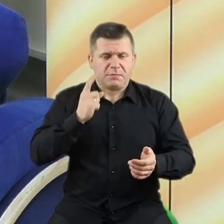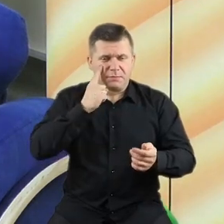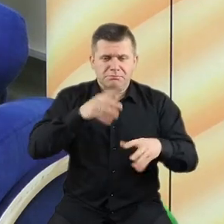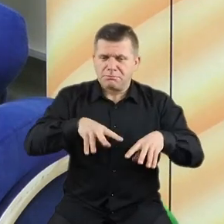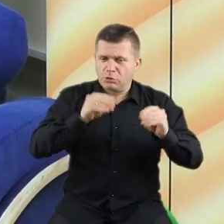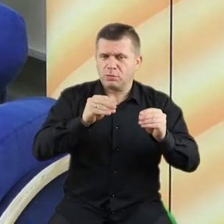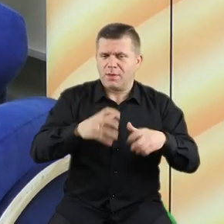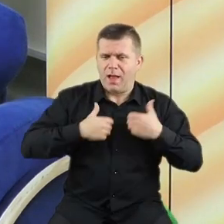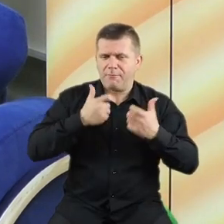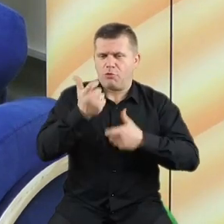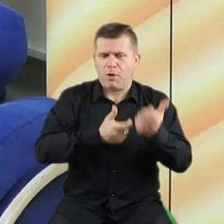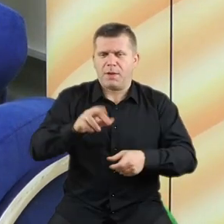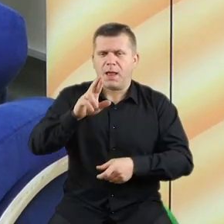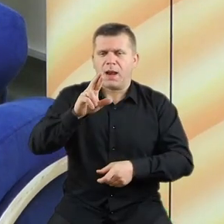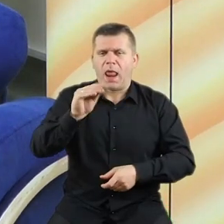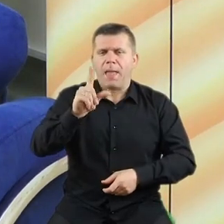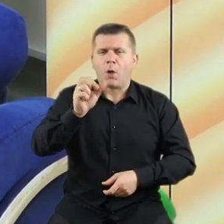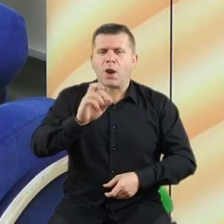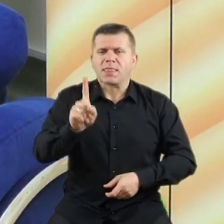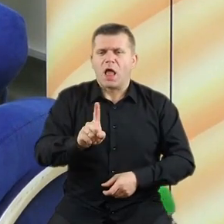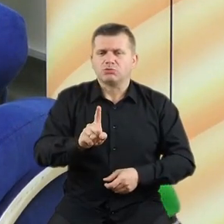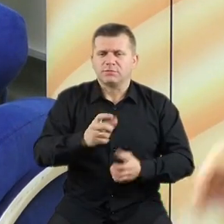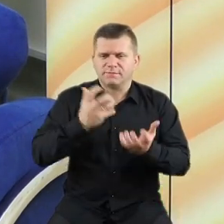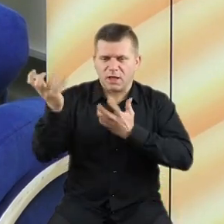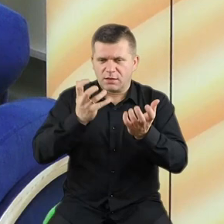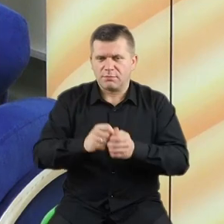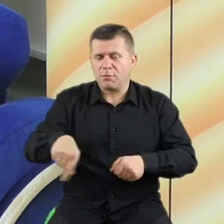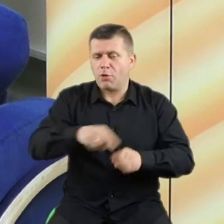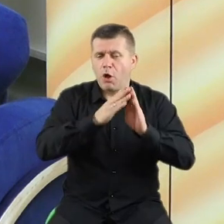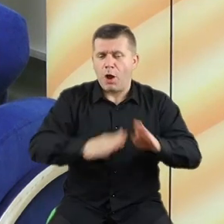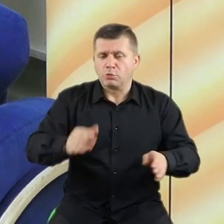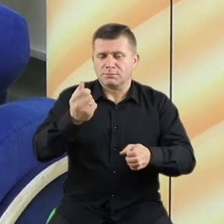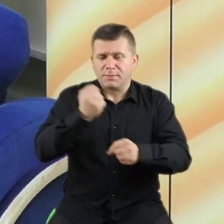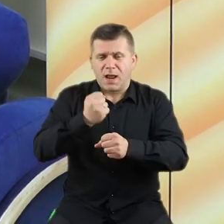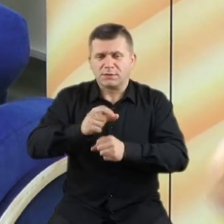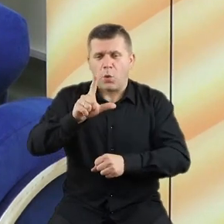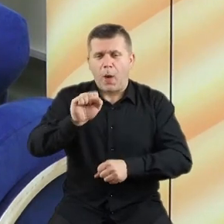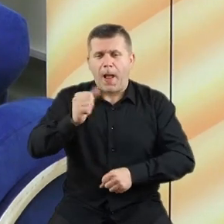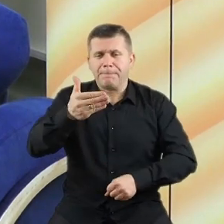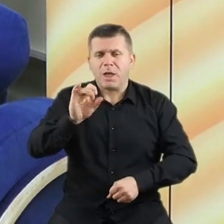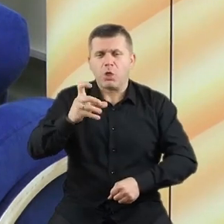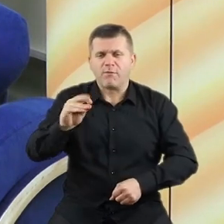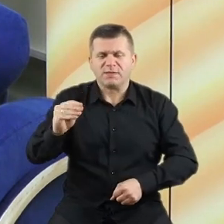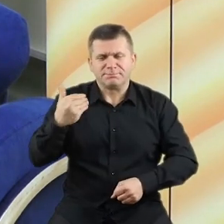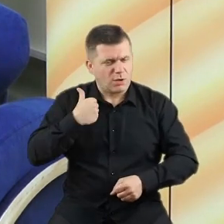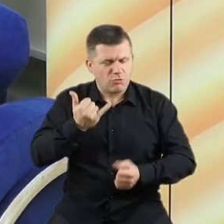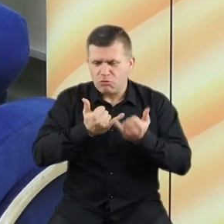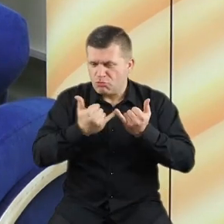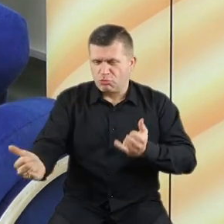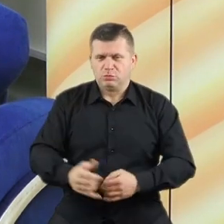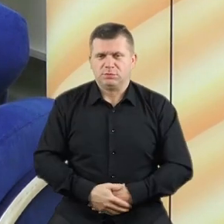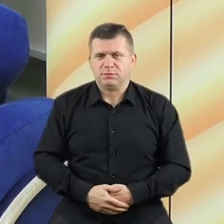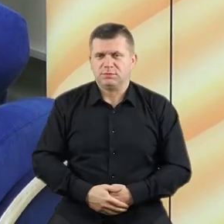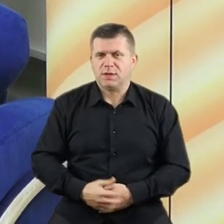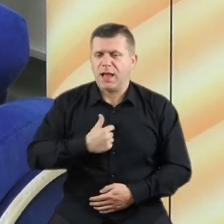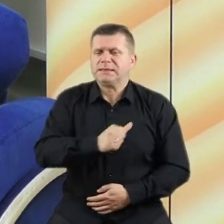no zaczynkiem do tego, żeby zrobić reportaż, jak na przykład o obozie pracy w Łambinowicach. Więc to różnie było,